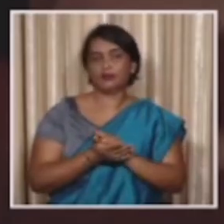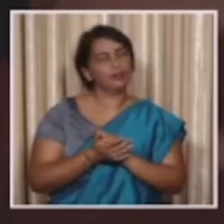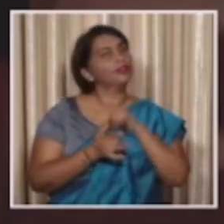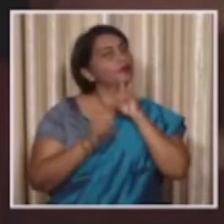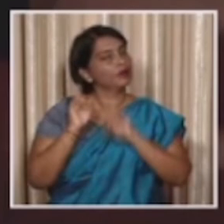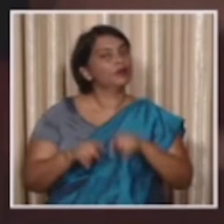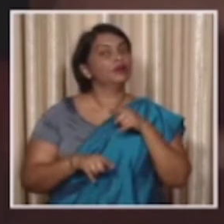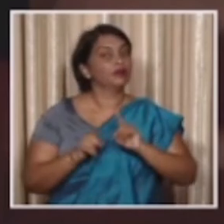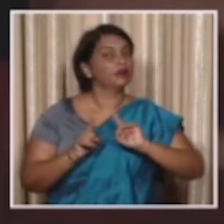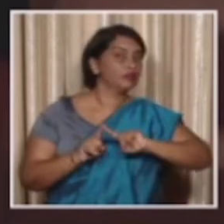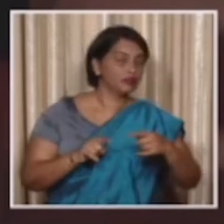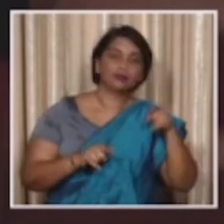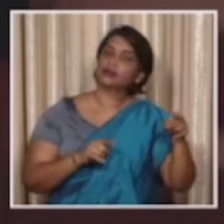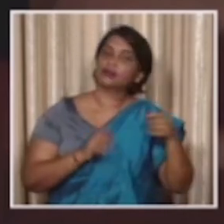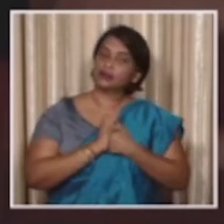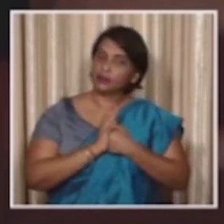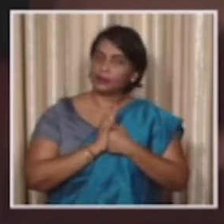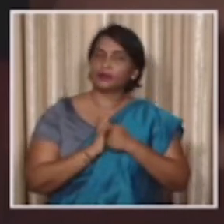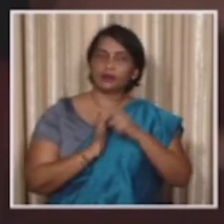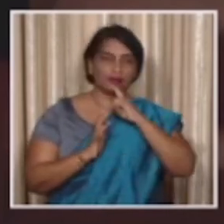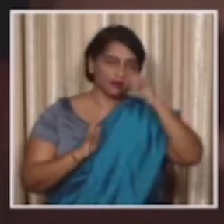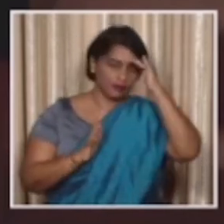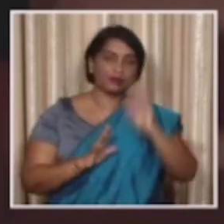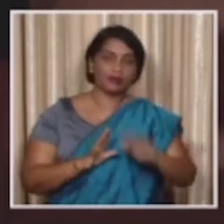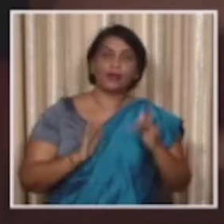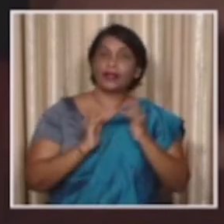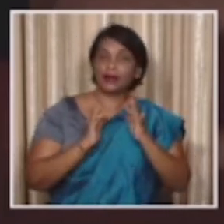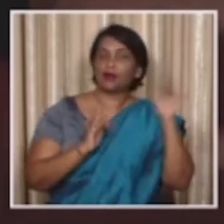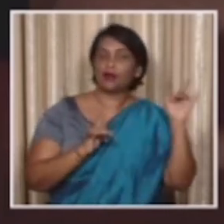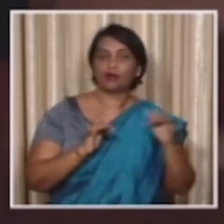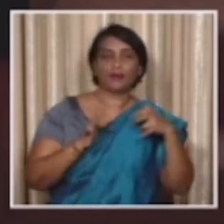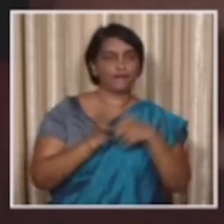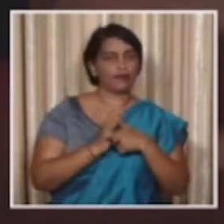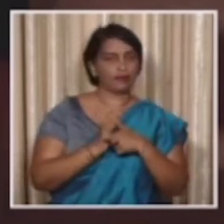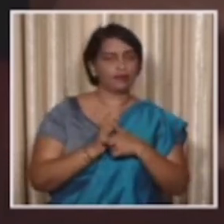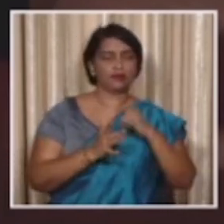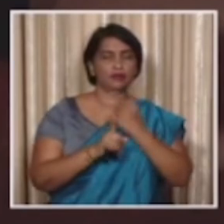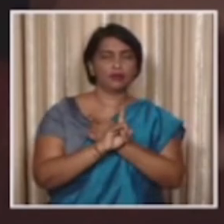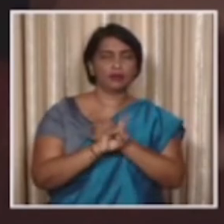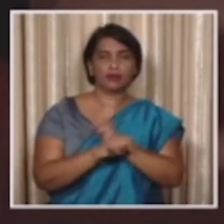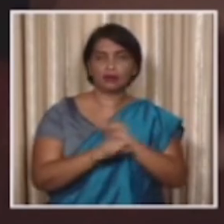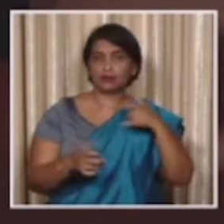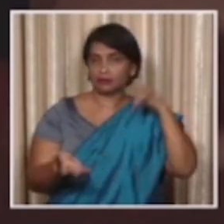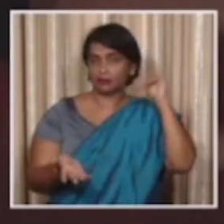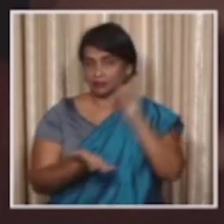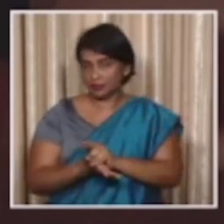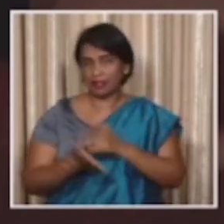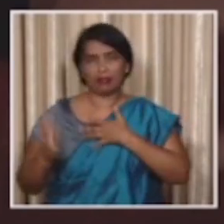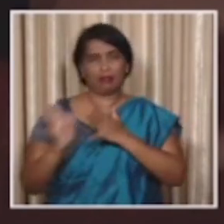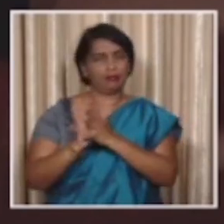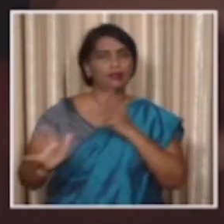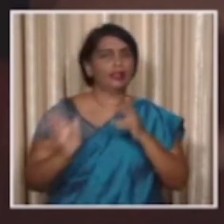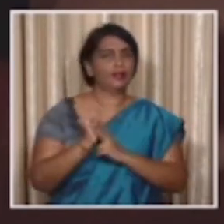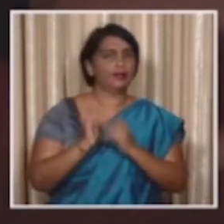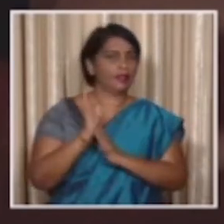වගේම ඊට අමතරව ගරු කතානායකතුමනි, ඔන්ලයින් වීසාවල ඇවිල්ලා ගුවන්තොටුපලේ තියෙන තඩබදි, ඒකට මේ නිමල්